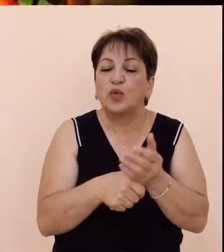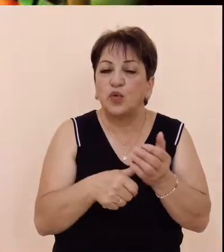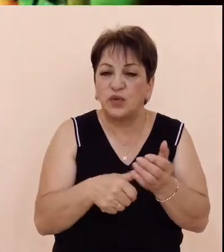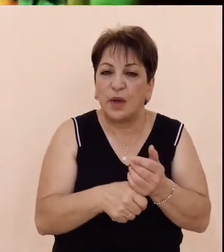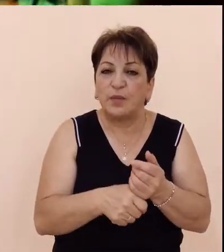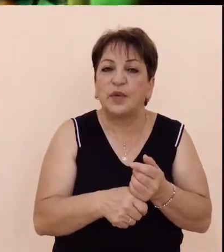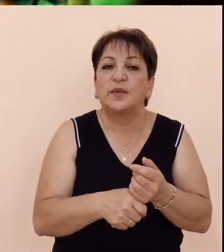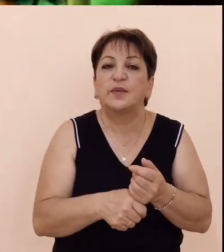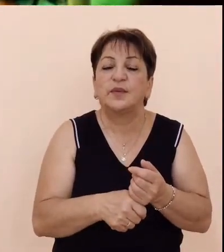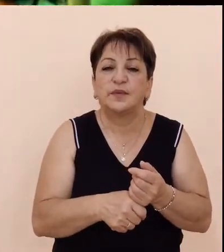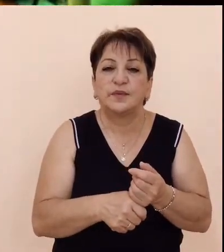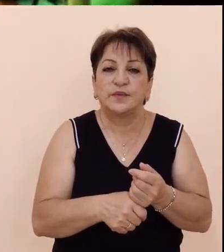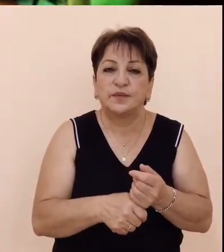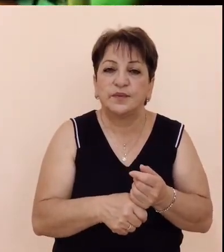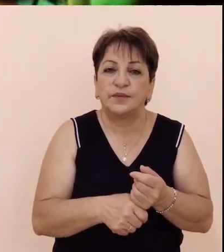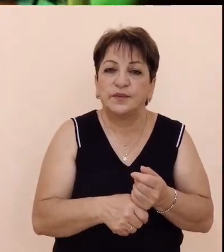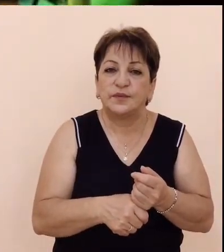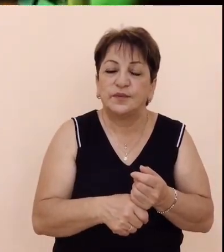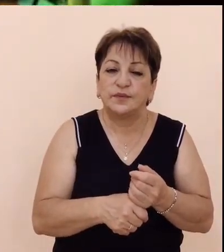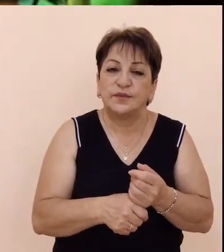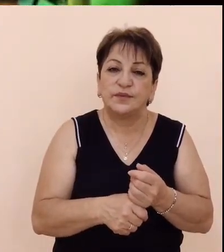օգնությամբ։